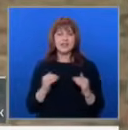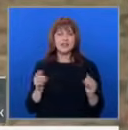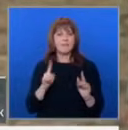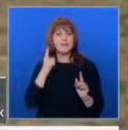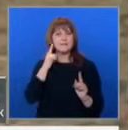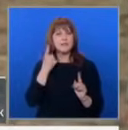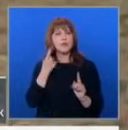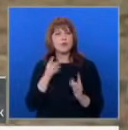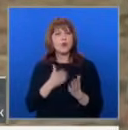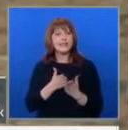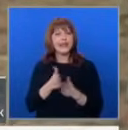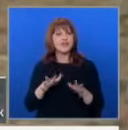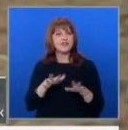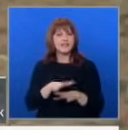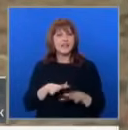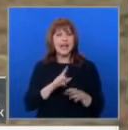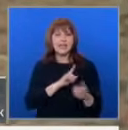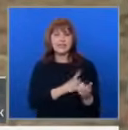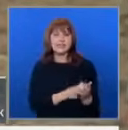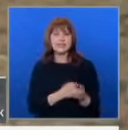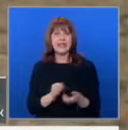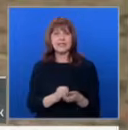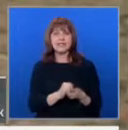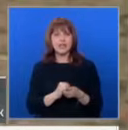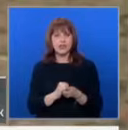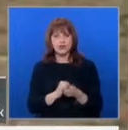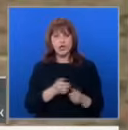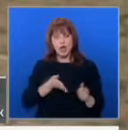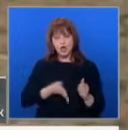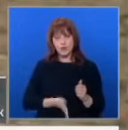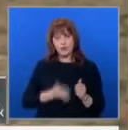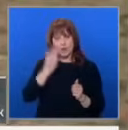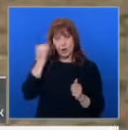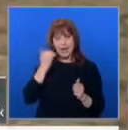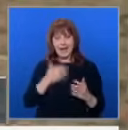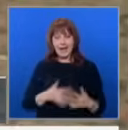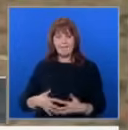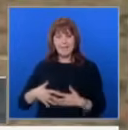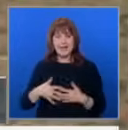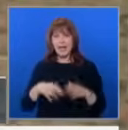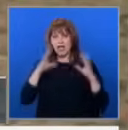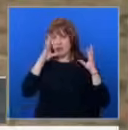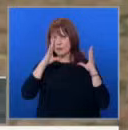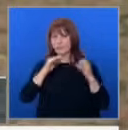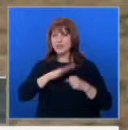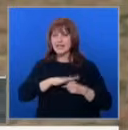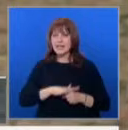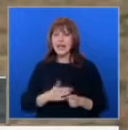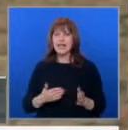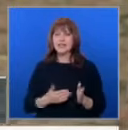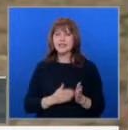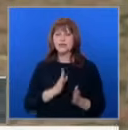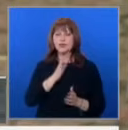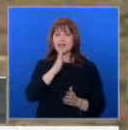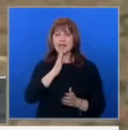че има друг начин за въздействие, освен да се засили съюзът Южна Корея, Съединените щати и да се засили дипломатическият натиск срещу Северна